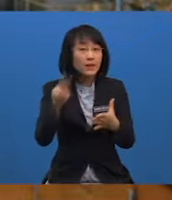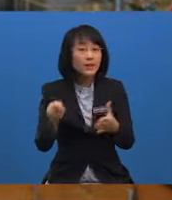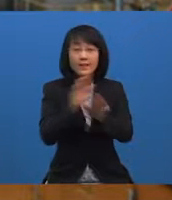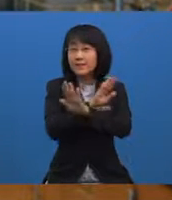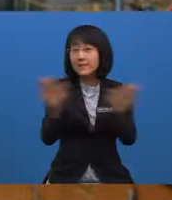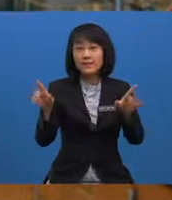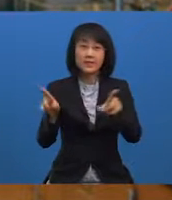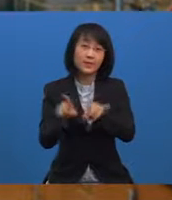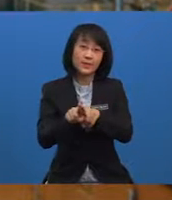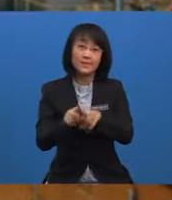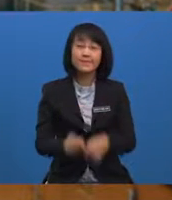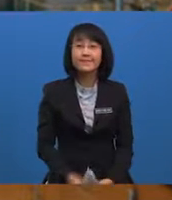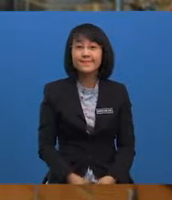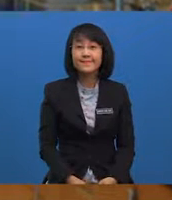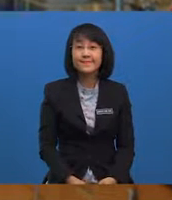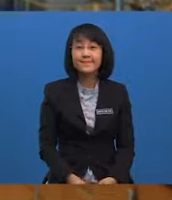sama?